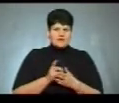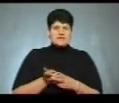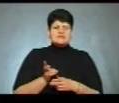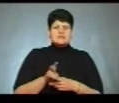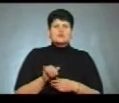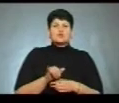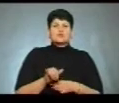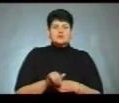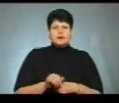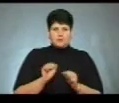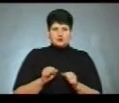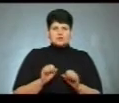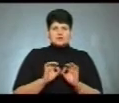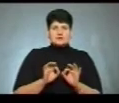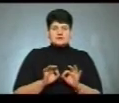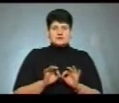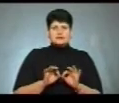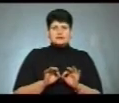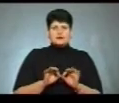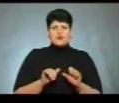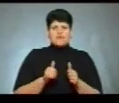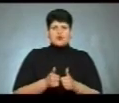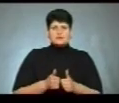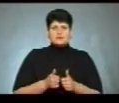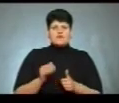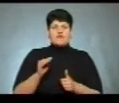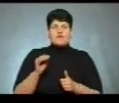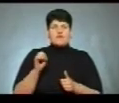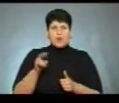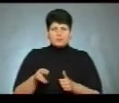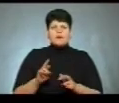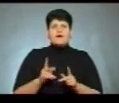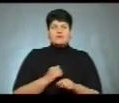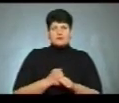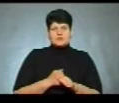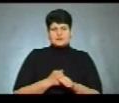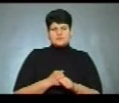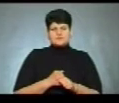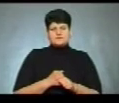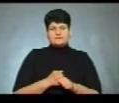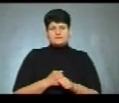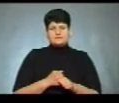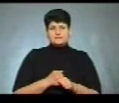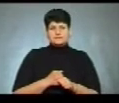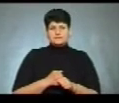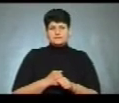куди? Чи можете розказати загалом з приводу оформлення ФОП, як це робити? Ну, це